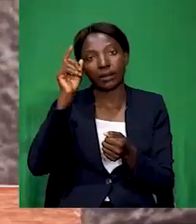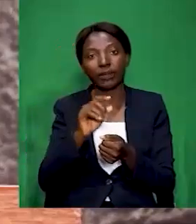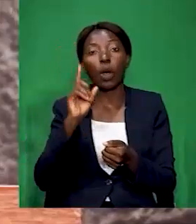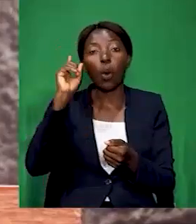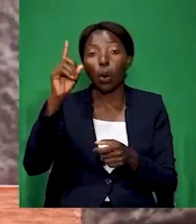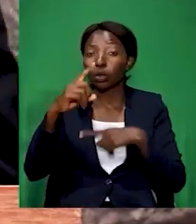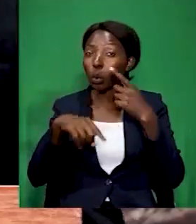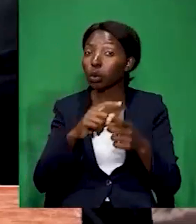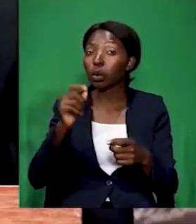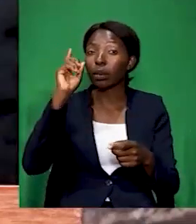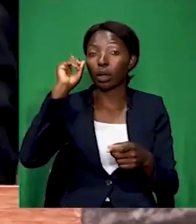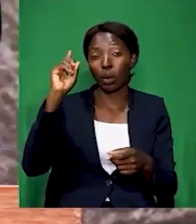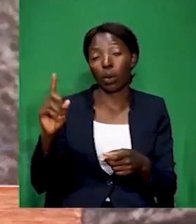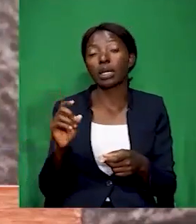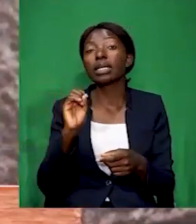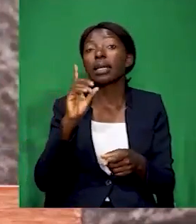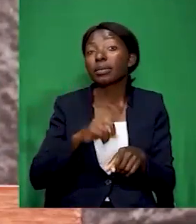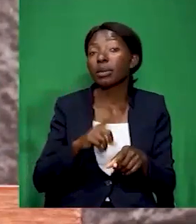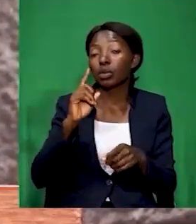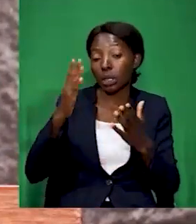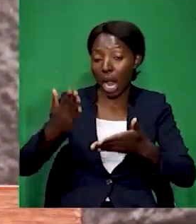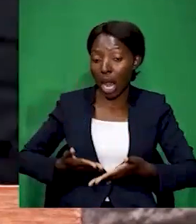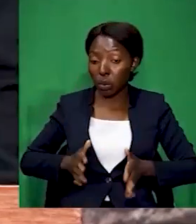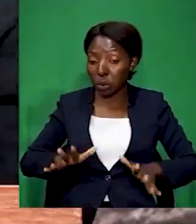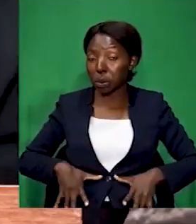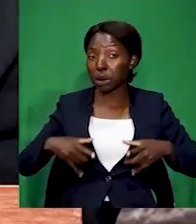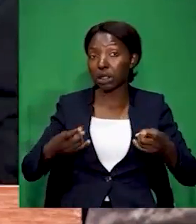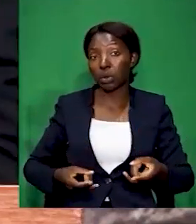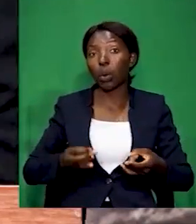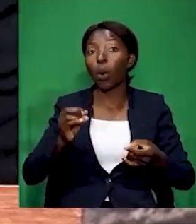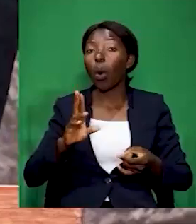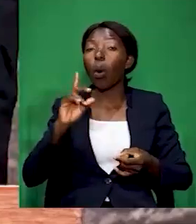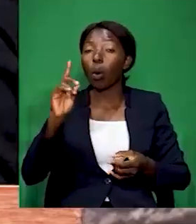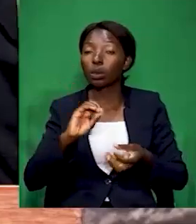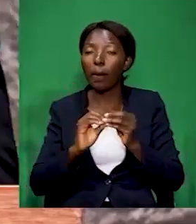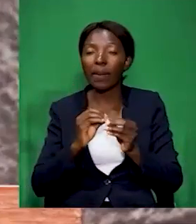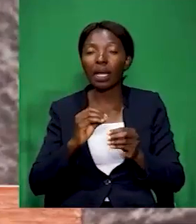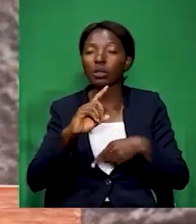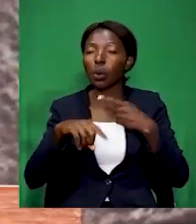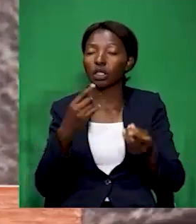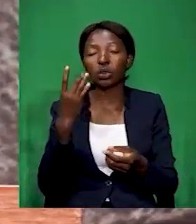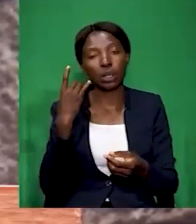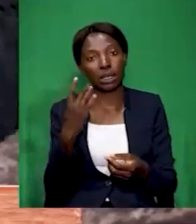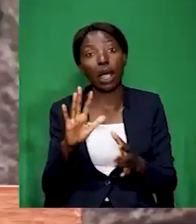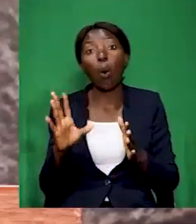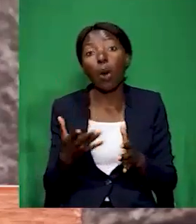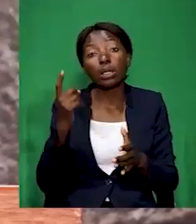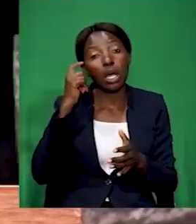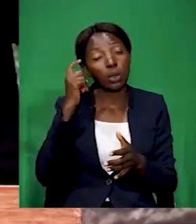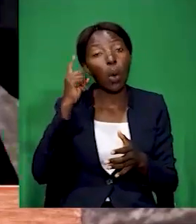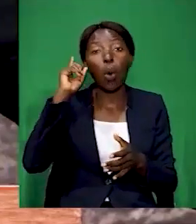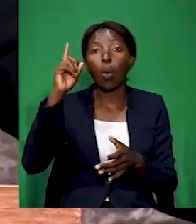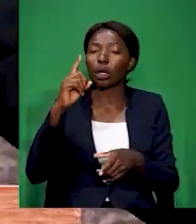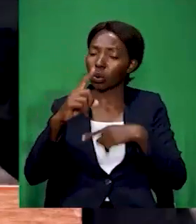remains God. Saka pamwe Mwari anobvuma kutiporesa kana kuti anotendera kuti tigare nekurwara kwedu. Chandoziva ndechekuti